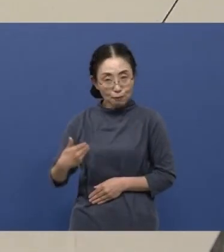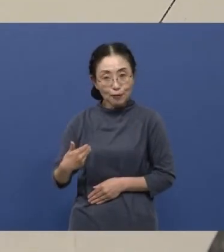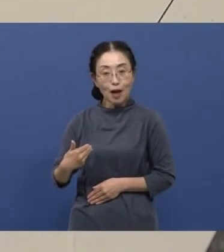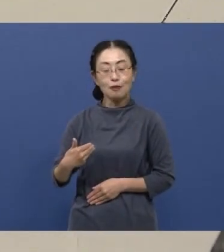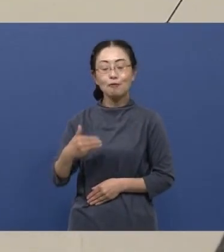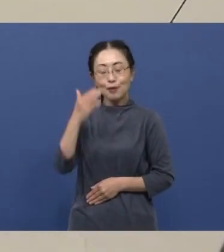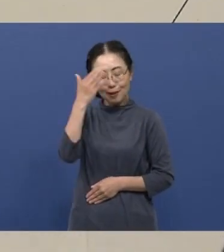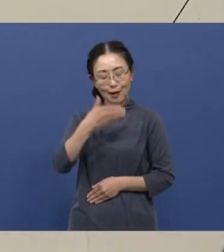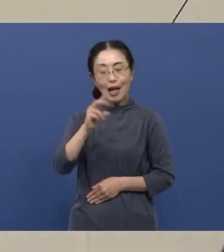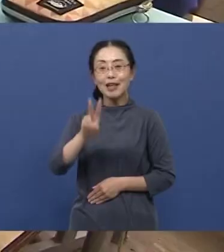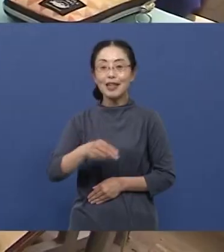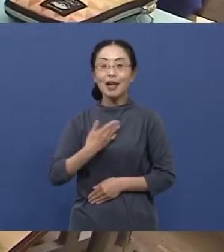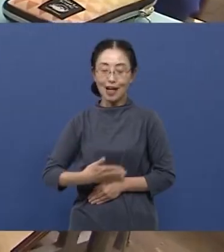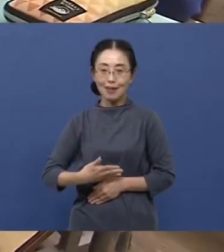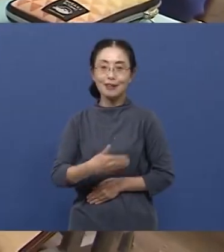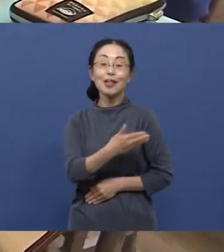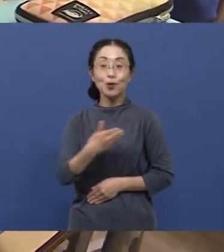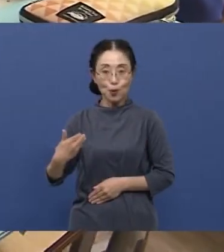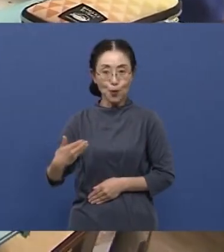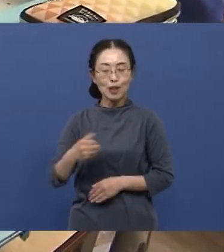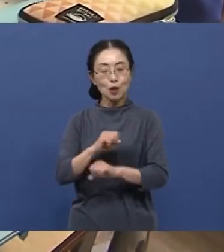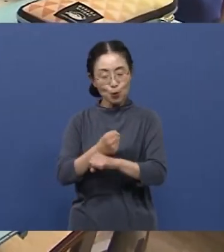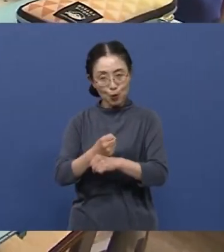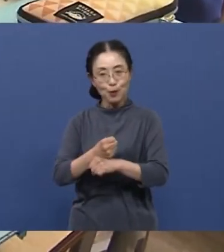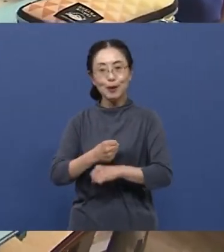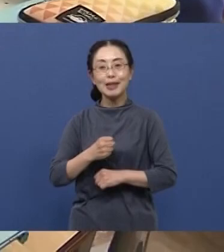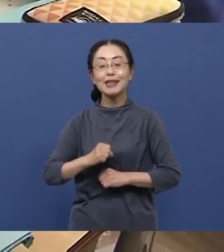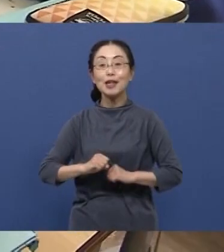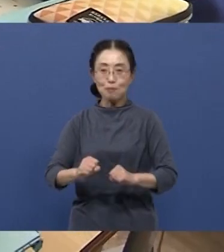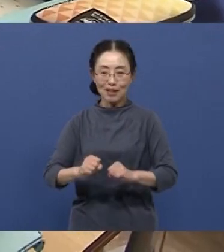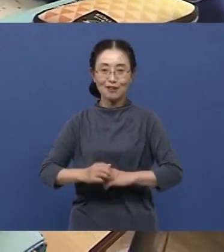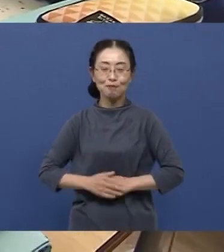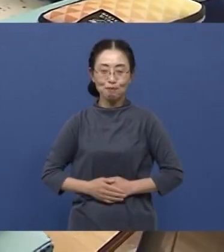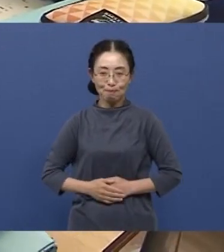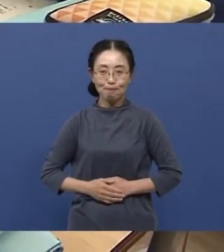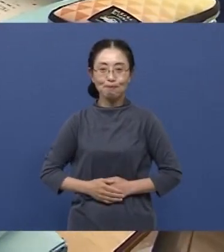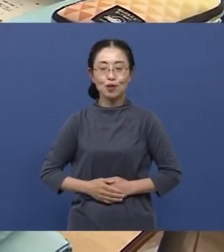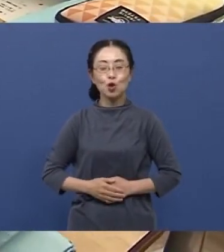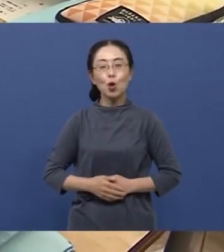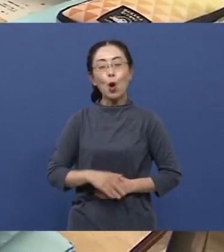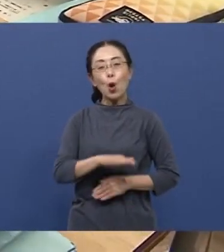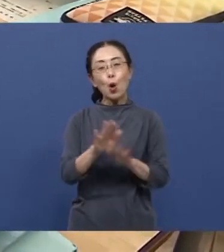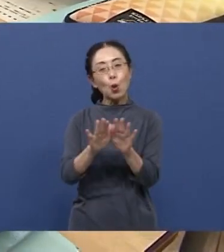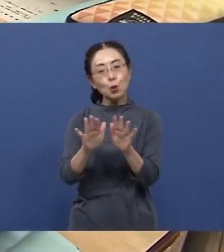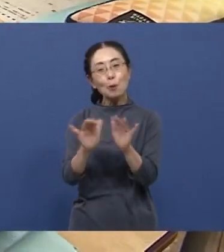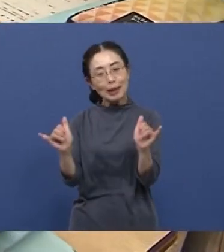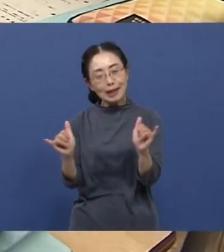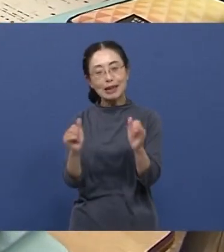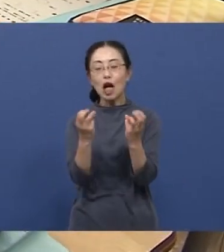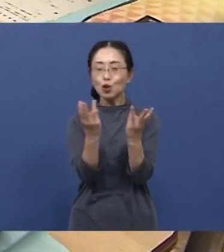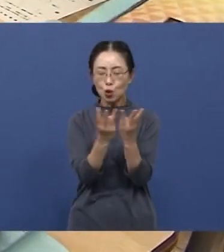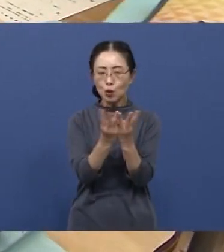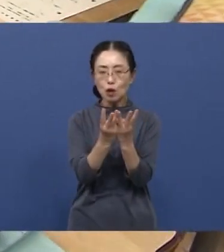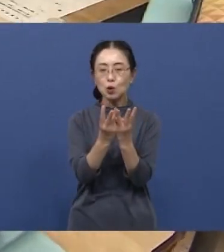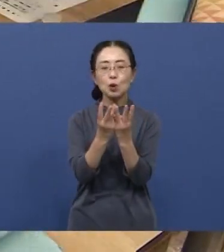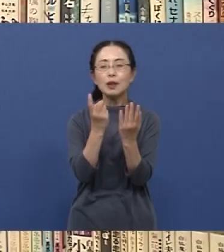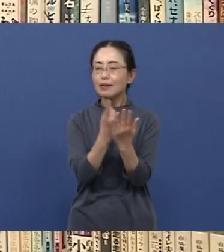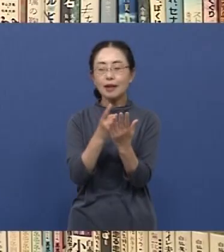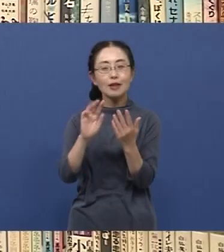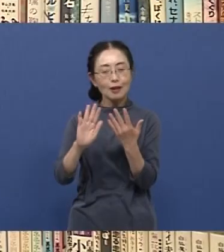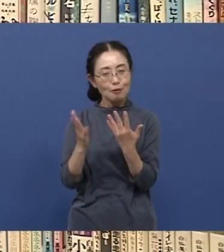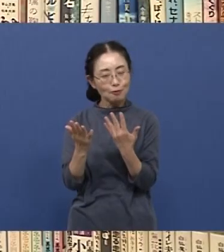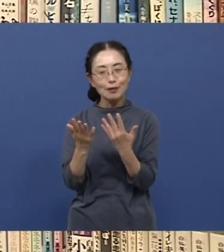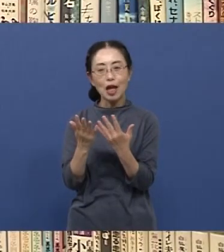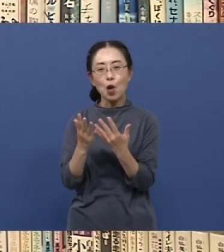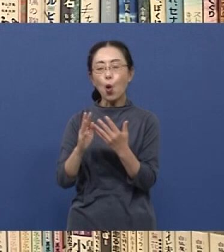を理解させていきたいなと思っています。子どもたちが数学においても、もちろんそれ以外においても、あ